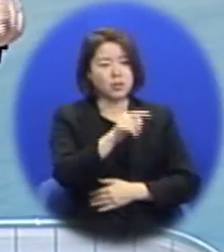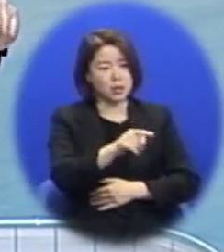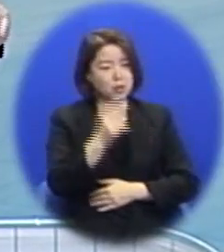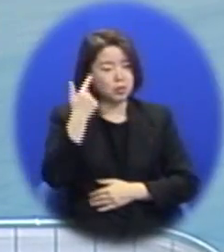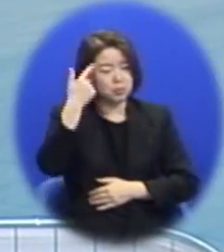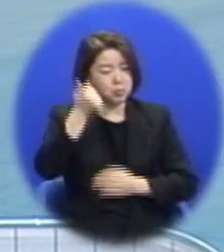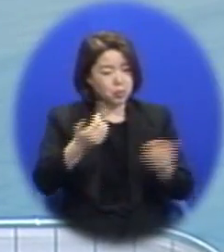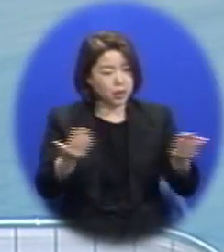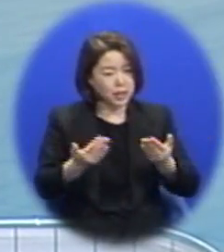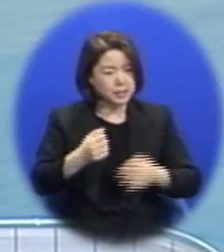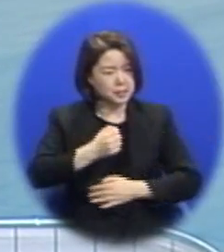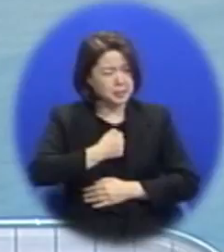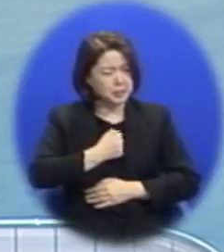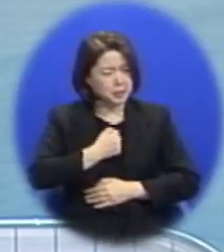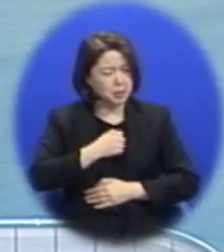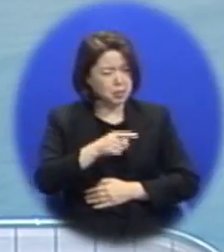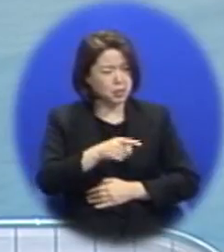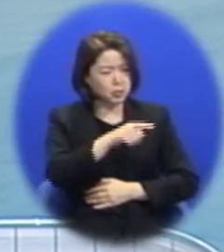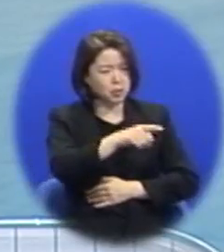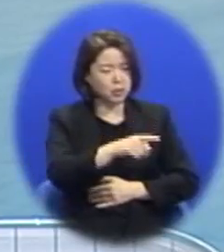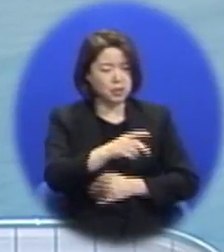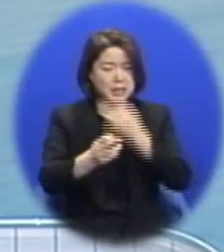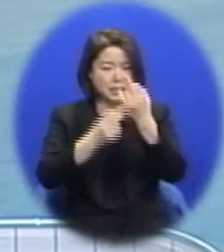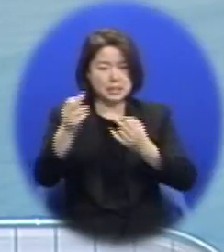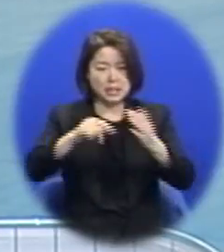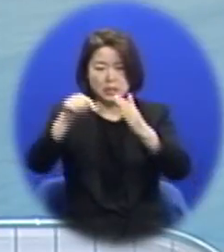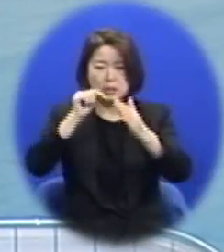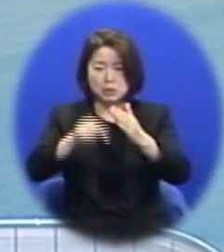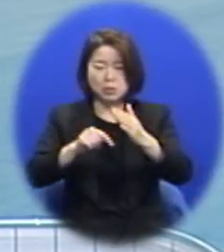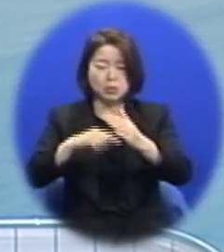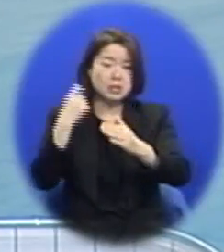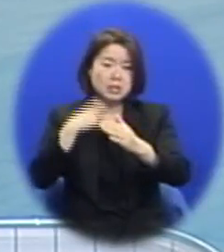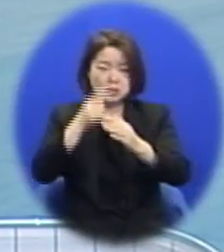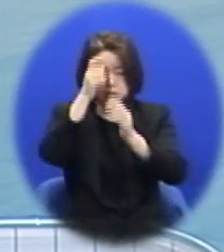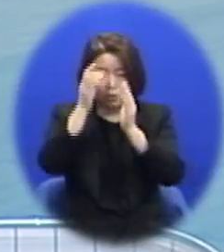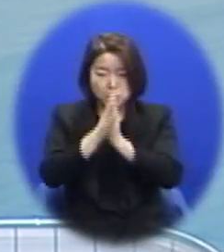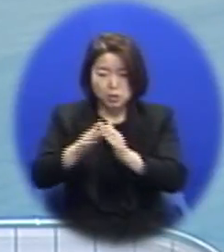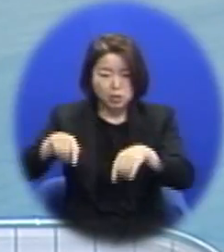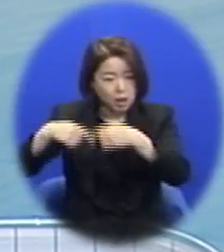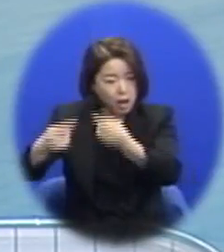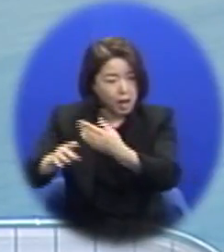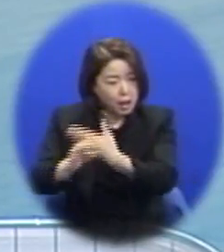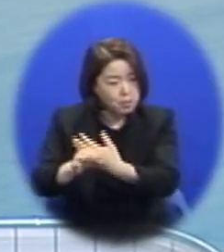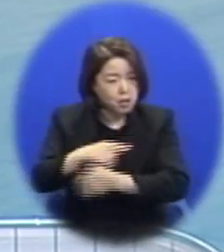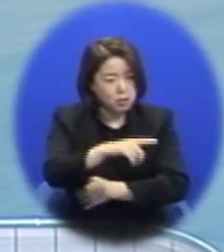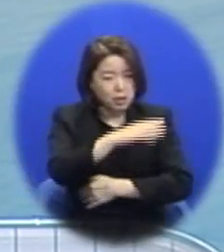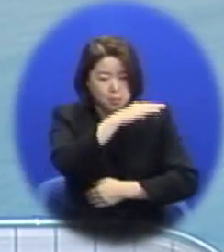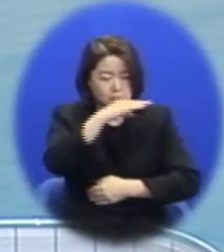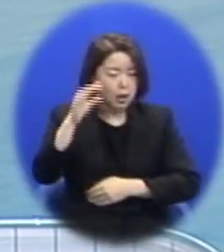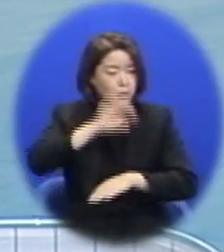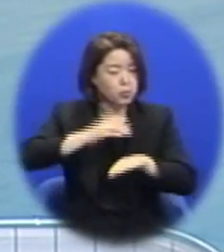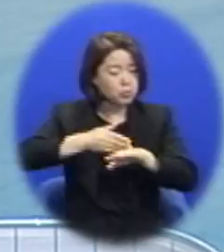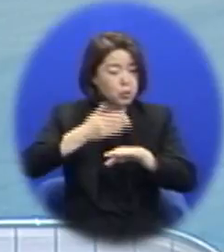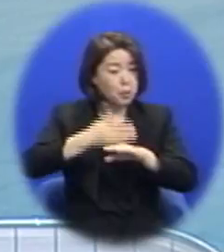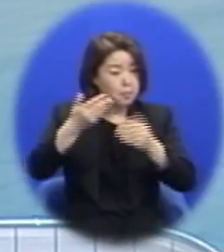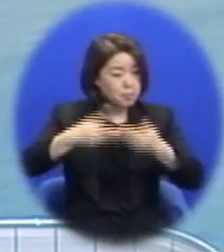현장이 답답하다고 너 산속에 있는 수도원에 들어가면 그게 올바로 훈련받는 건 줄